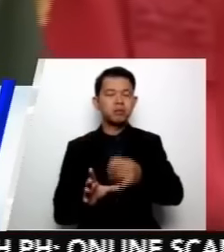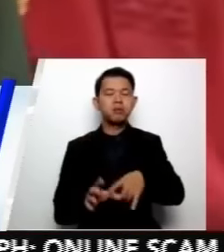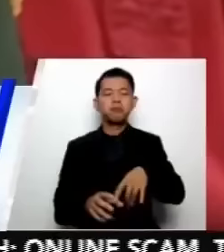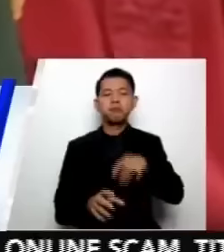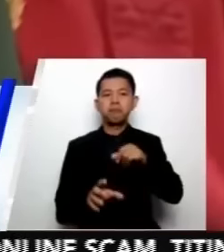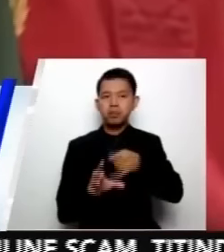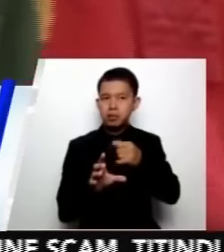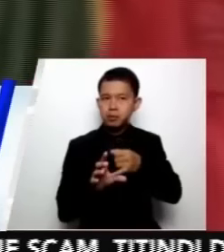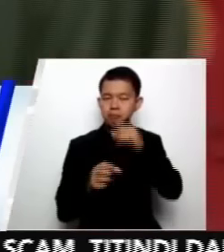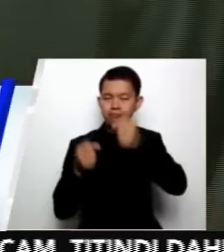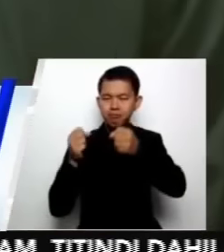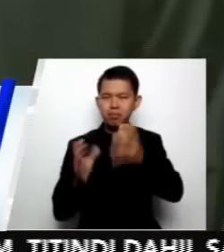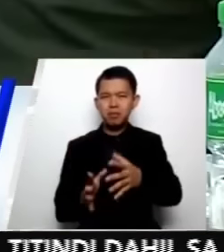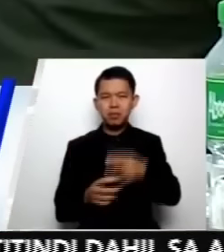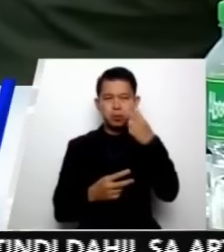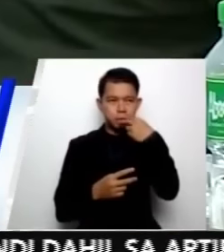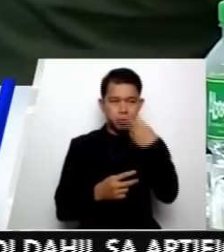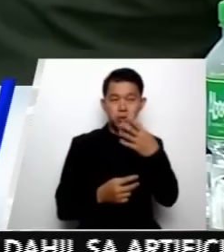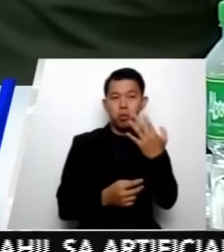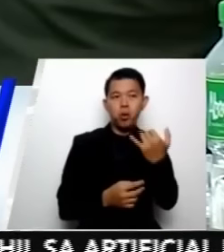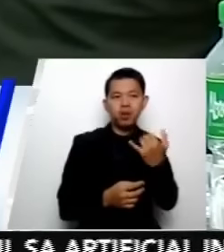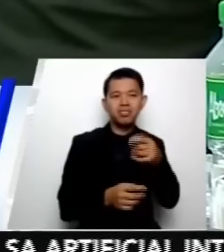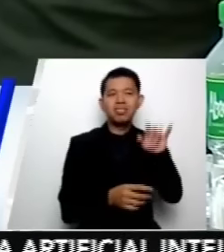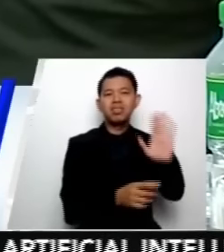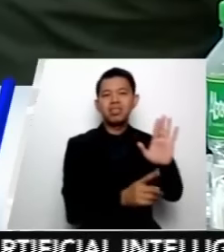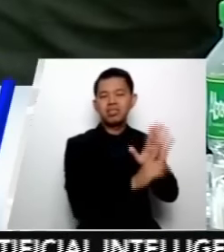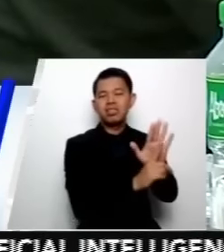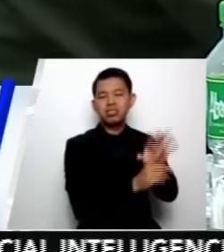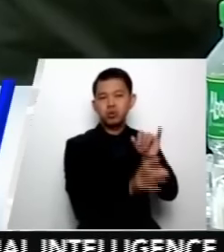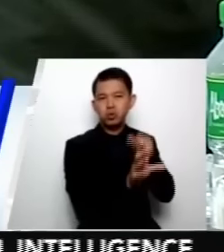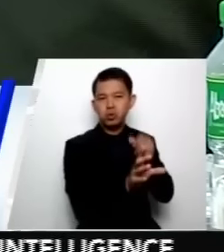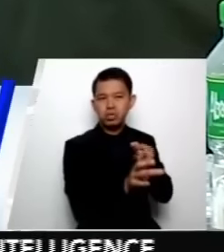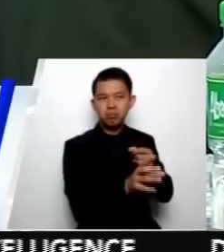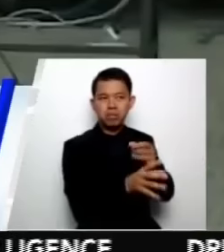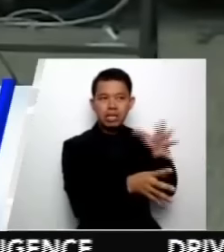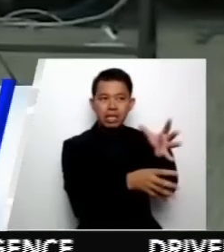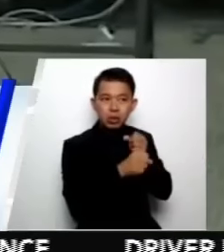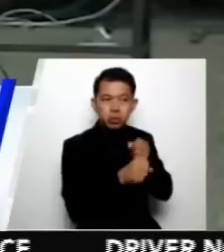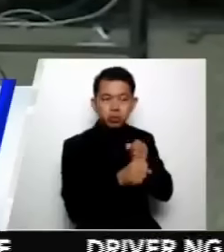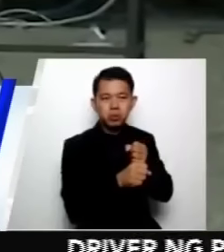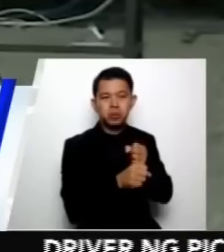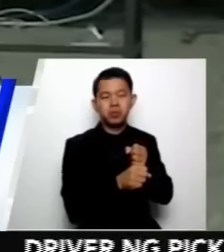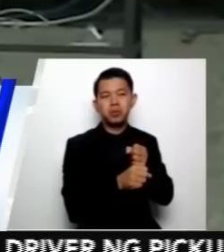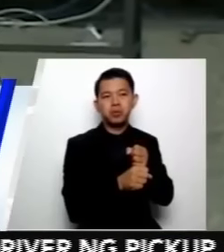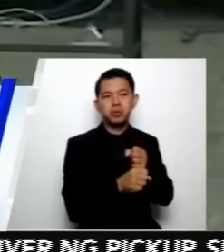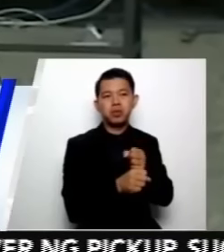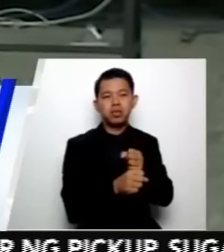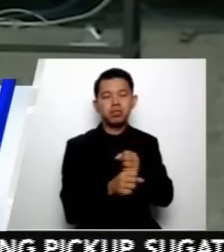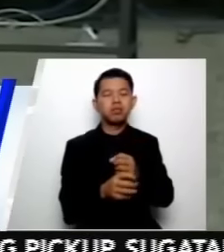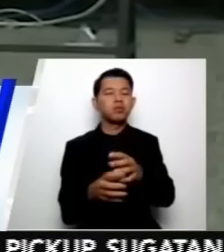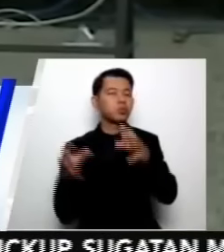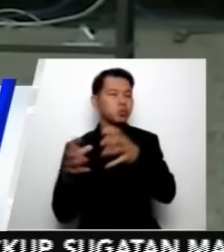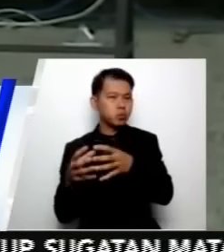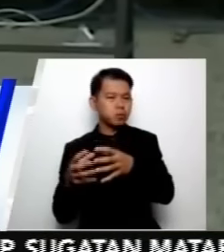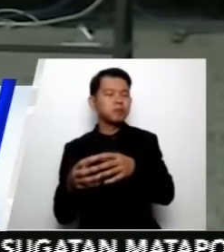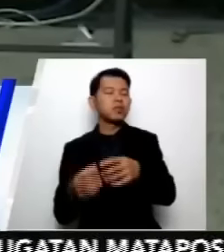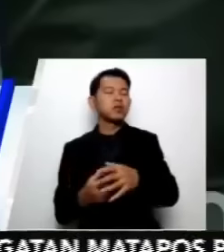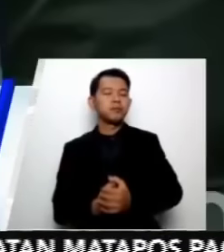at kinasuhan pa raw siya at 3 iba pa ng carnapping. Sabi ng LTFRB, paiimbestigahan nila